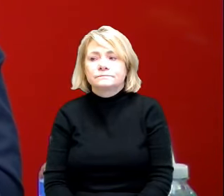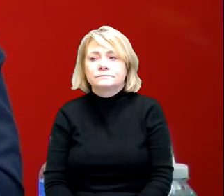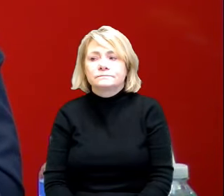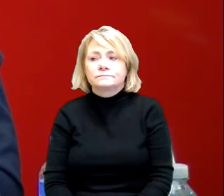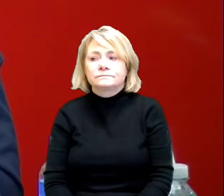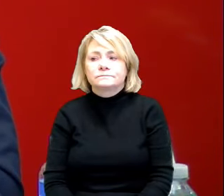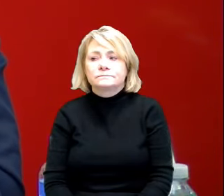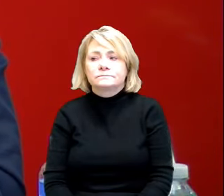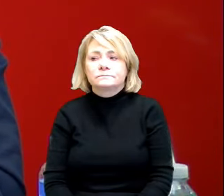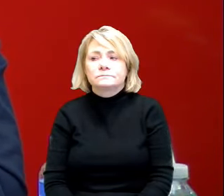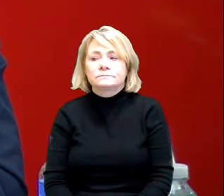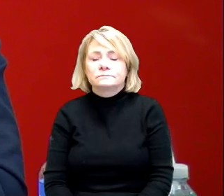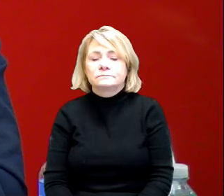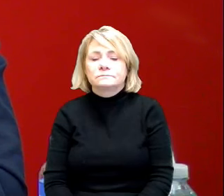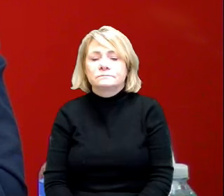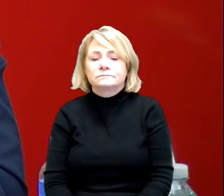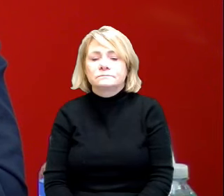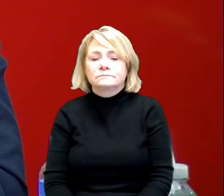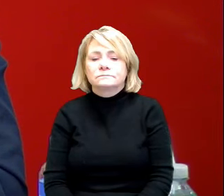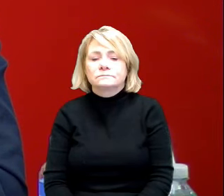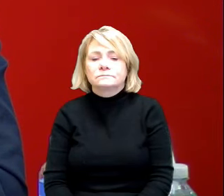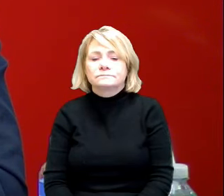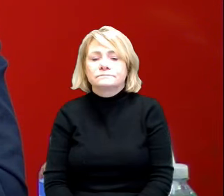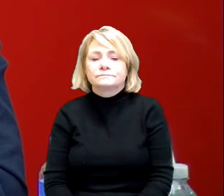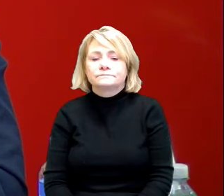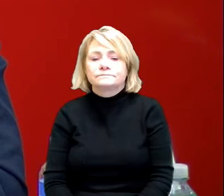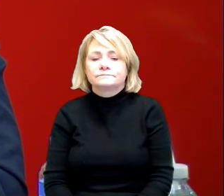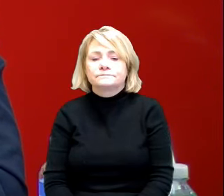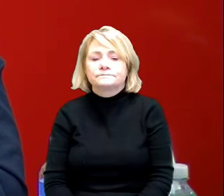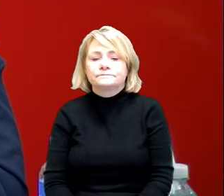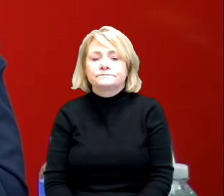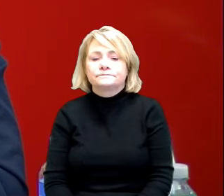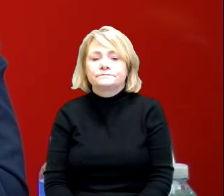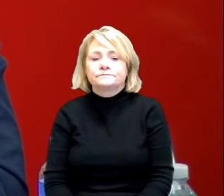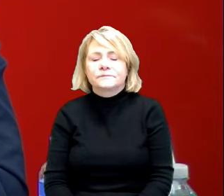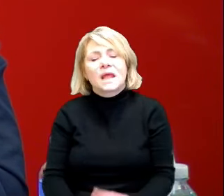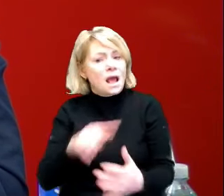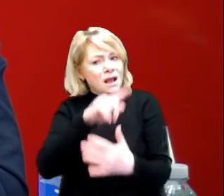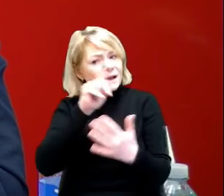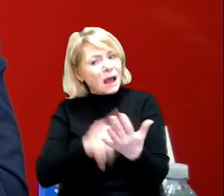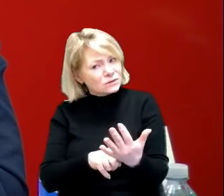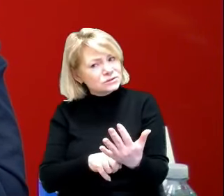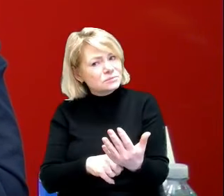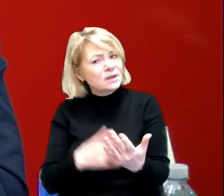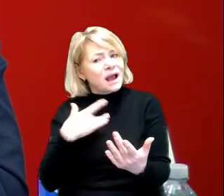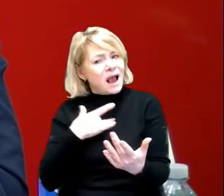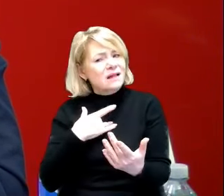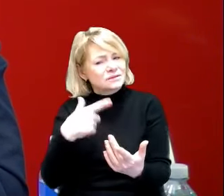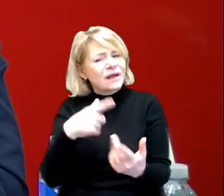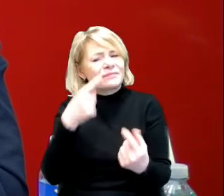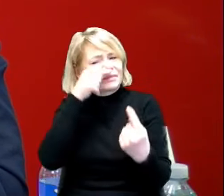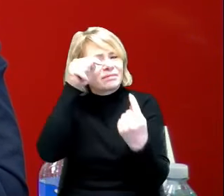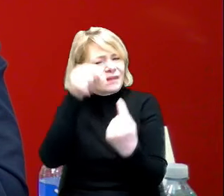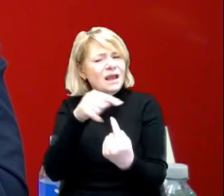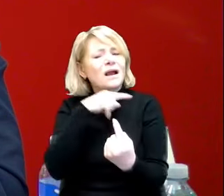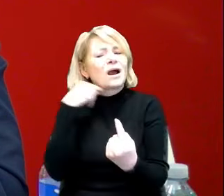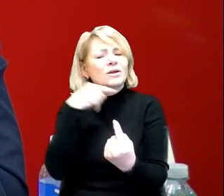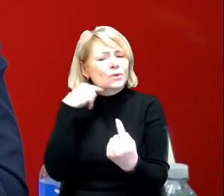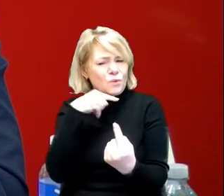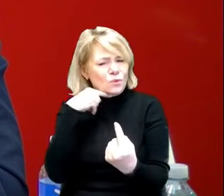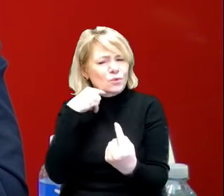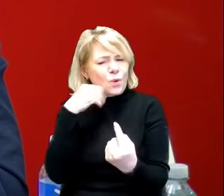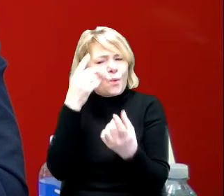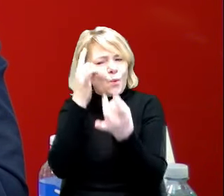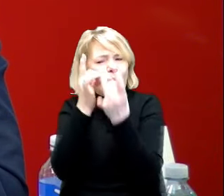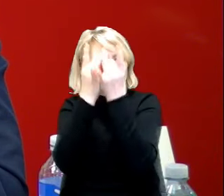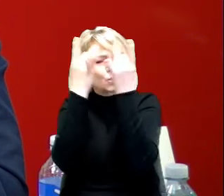a klausimas turbūt yra daugiau ministrui kultūros nes pastatas yra jų